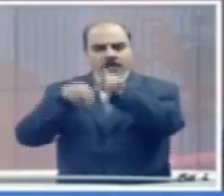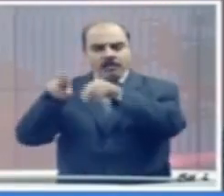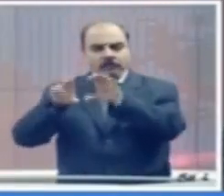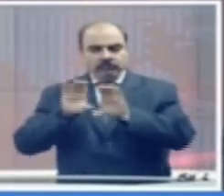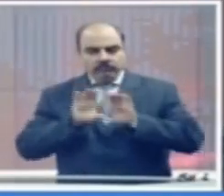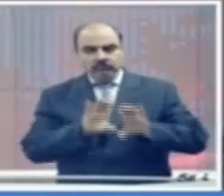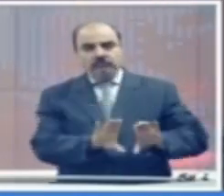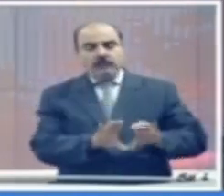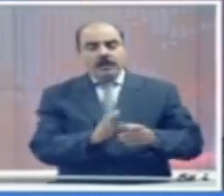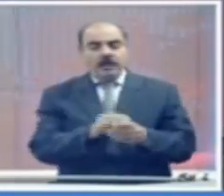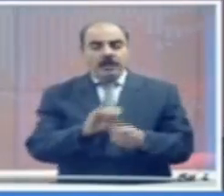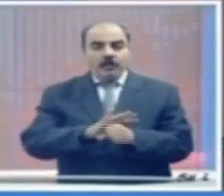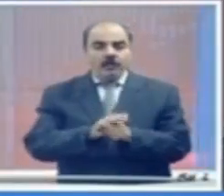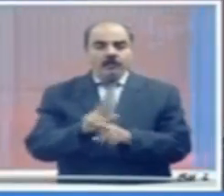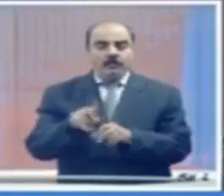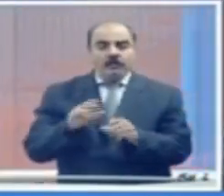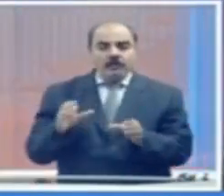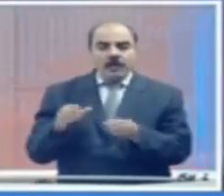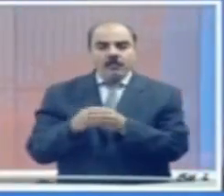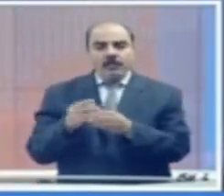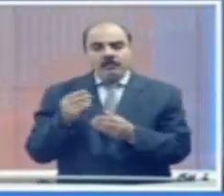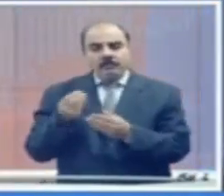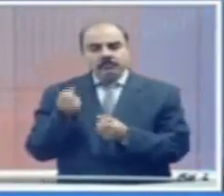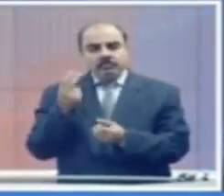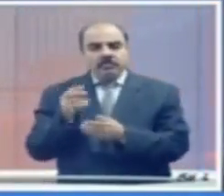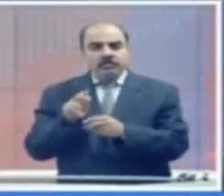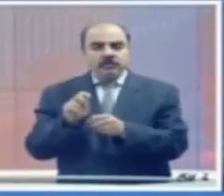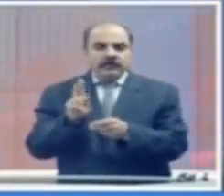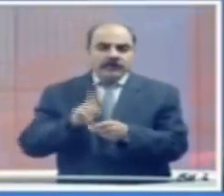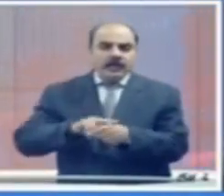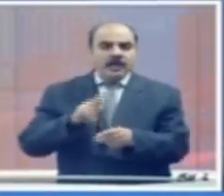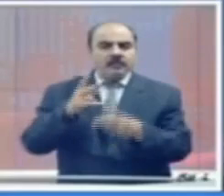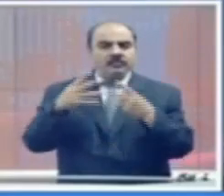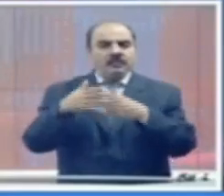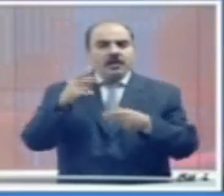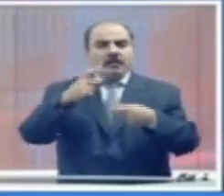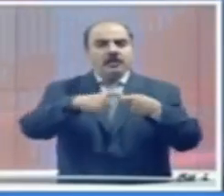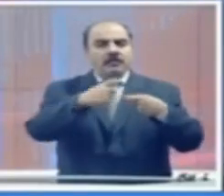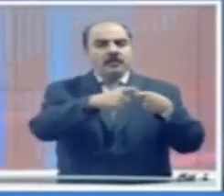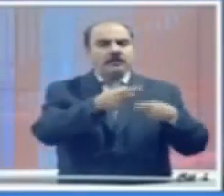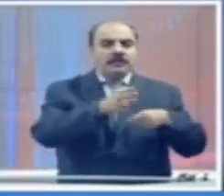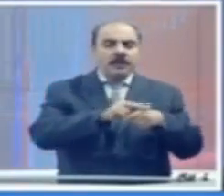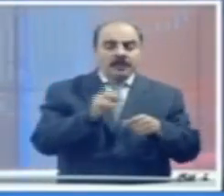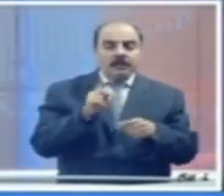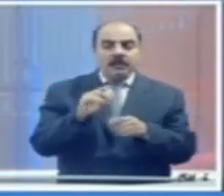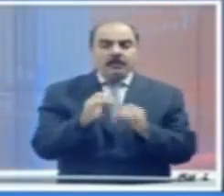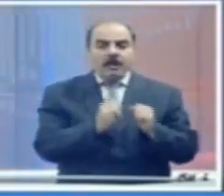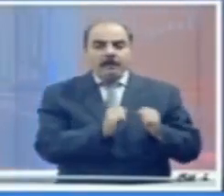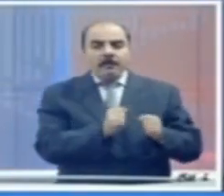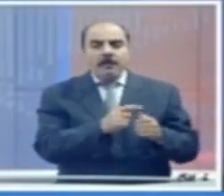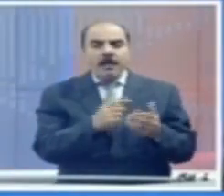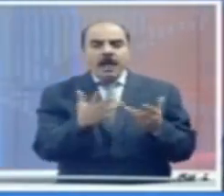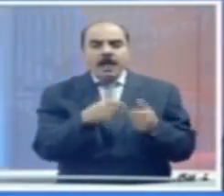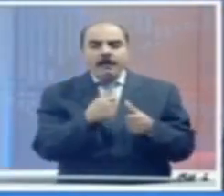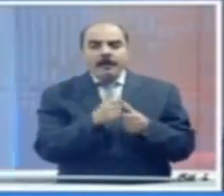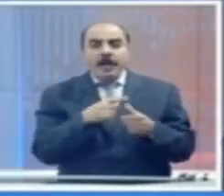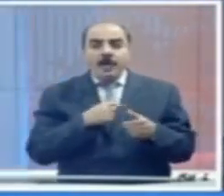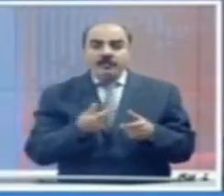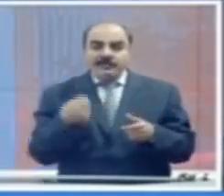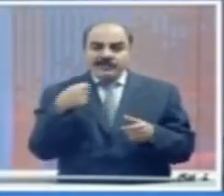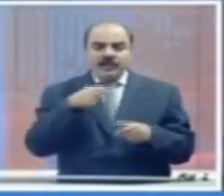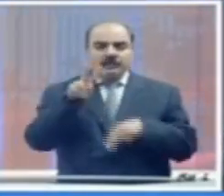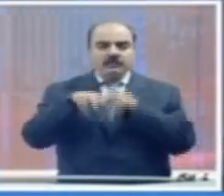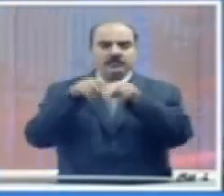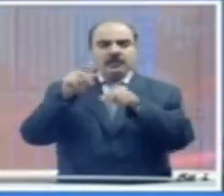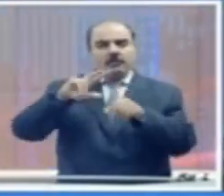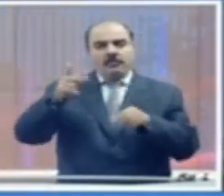كورونا، مع توجيه المجموعة الطبية للبدء في التحرك للتجهيز والاتفاق مع شركات أخرى لتأمين عدد أكبر